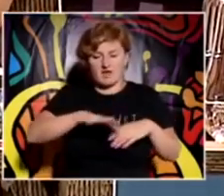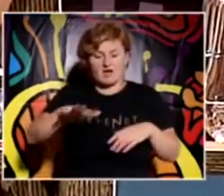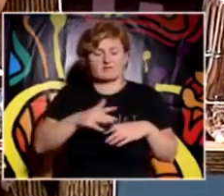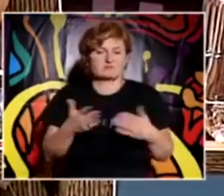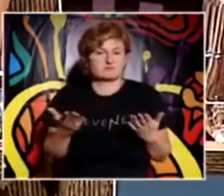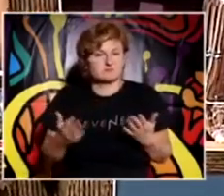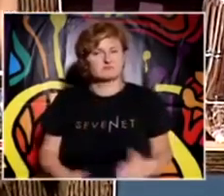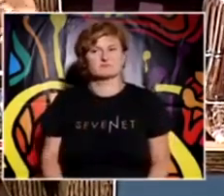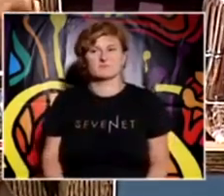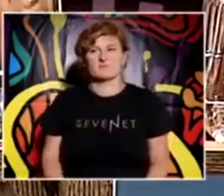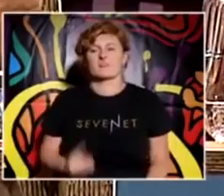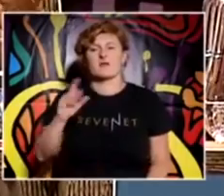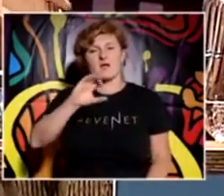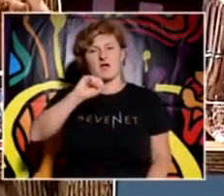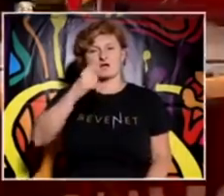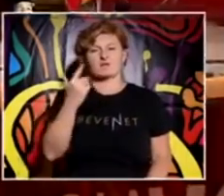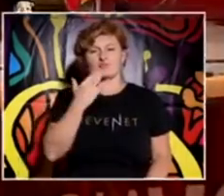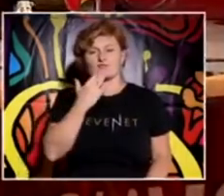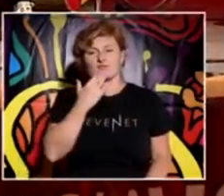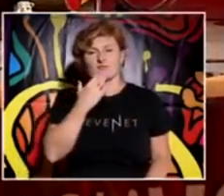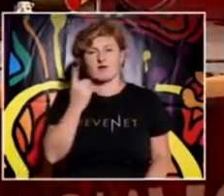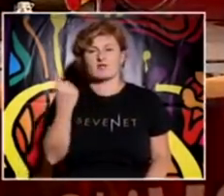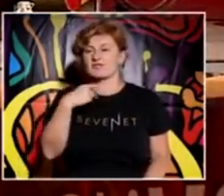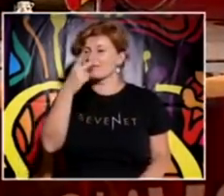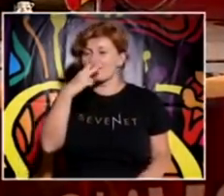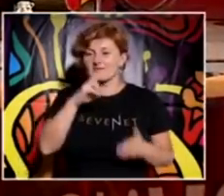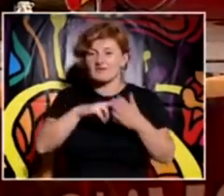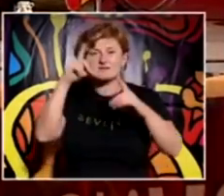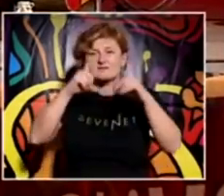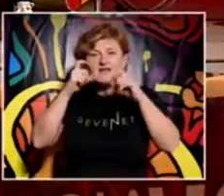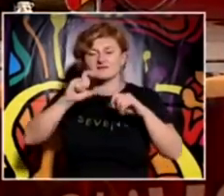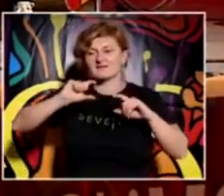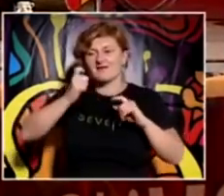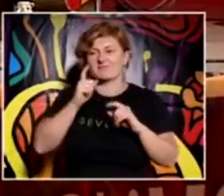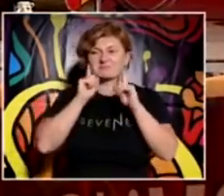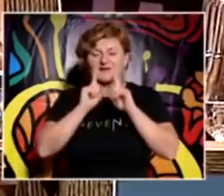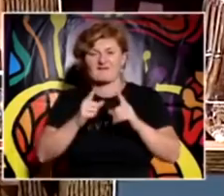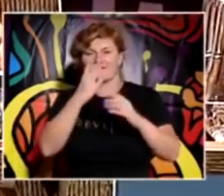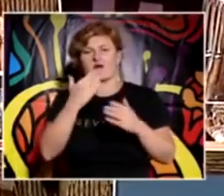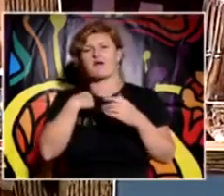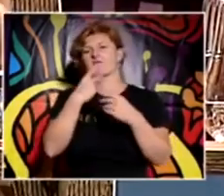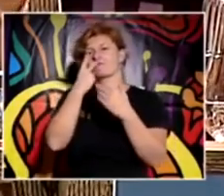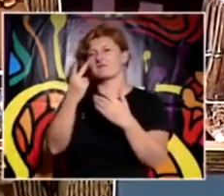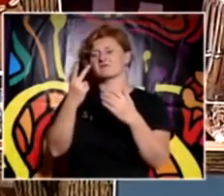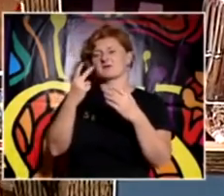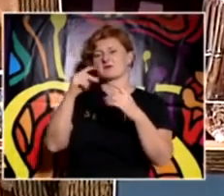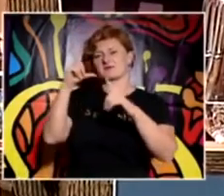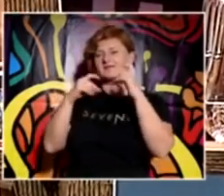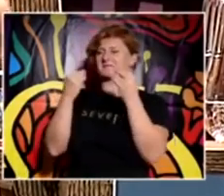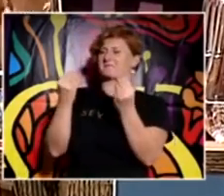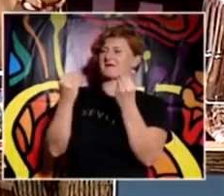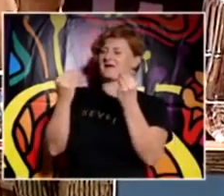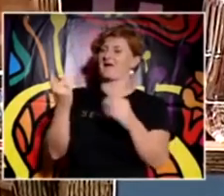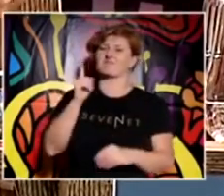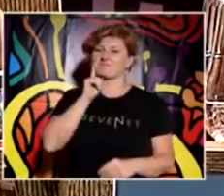różnicę i tak jak Ania mówiła, że czasami nie widzimy tego na zdjęciach, co ktoś, widzimy tylko piękne zdjęcie czasami na Instagramie,